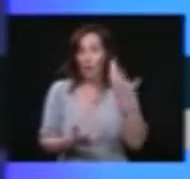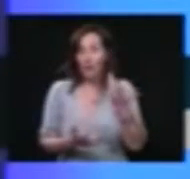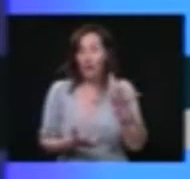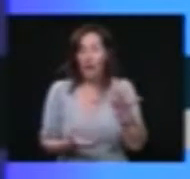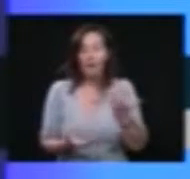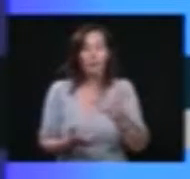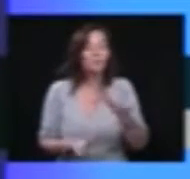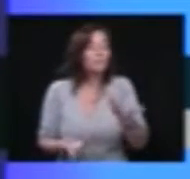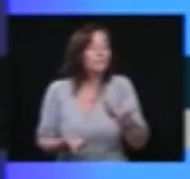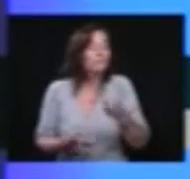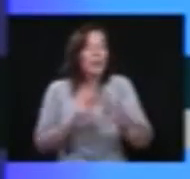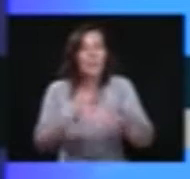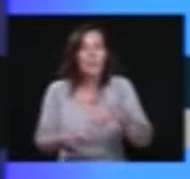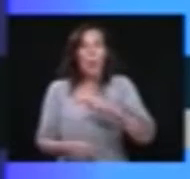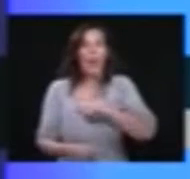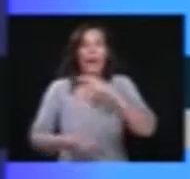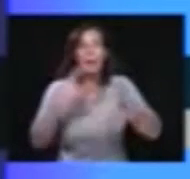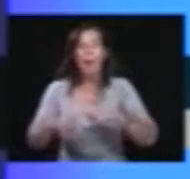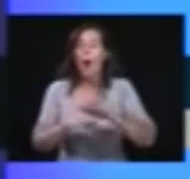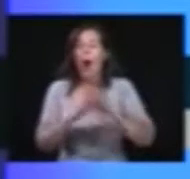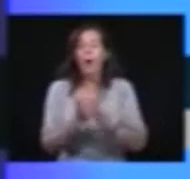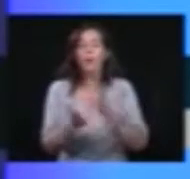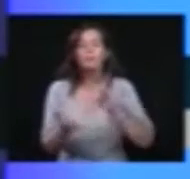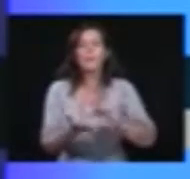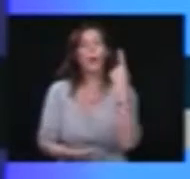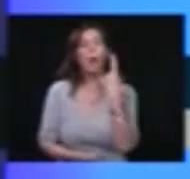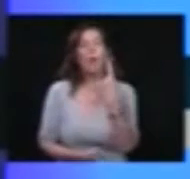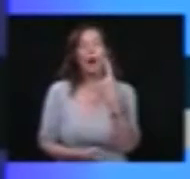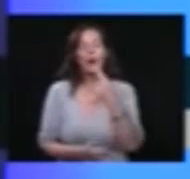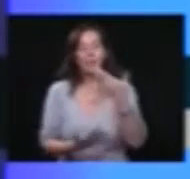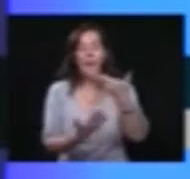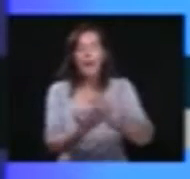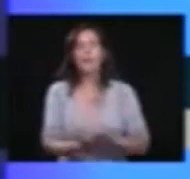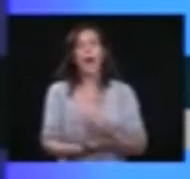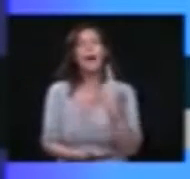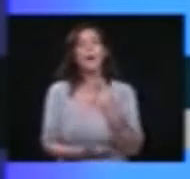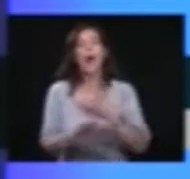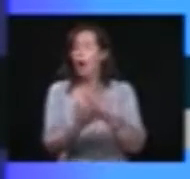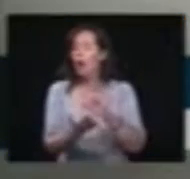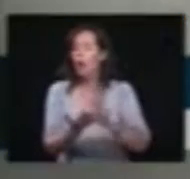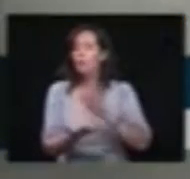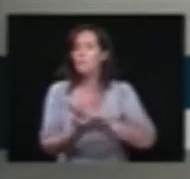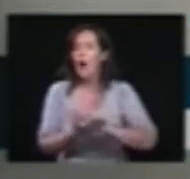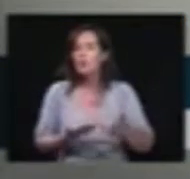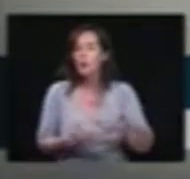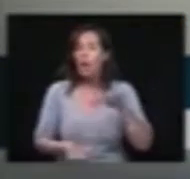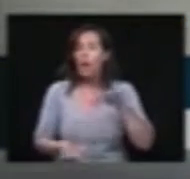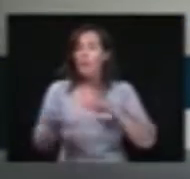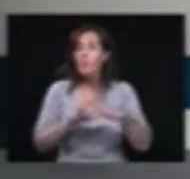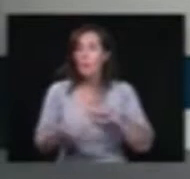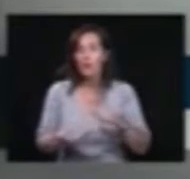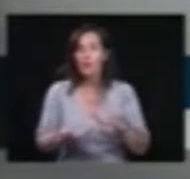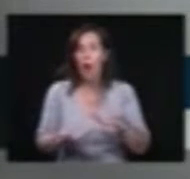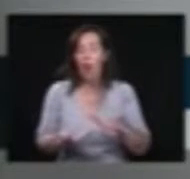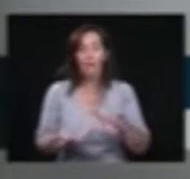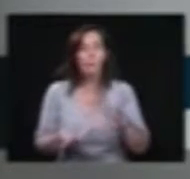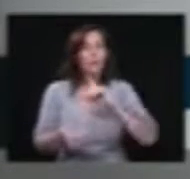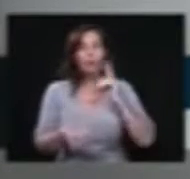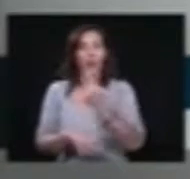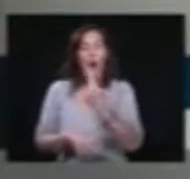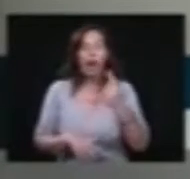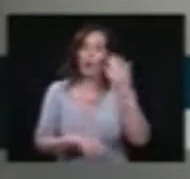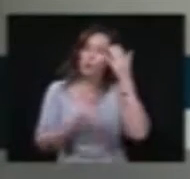טיפול כימותרפי אחד לאחר שהוא מפורק. אצלנו הכל נמצא במקום אחד, בדף אחד, כתוב בגובה העיניים, והממשלה היא בנויה ממשרדים שונים,